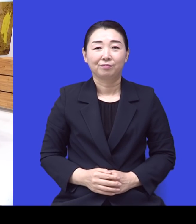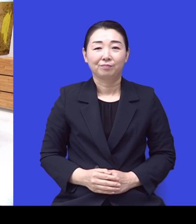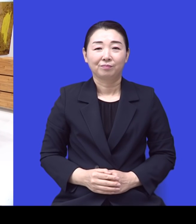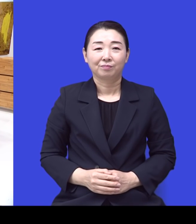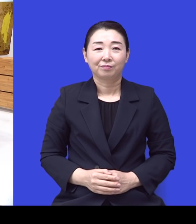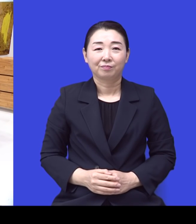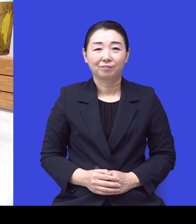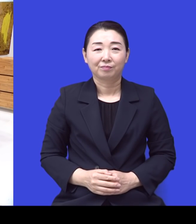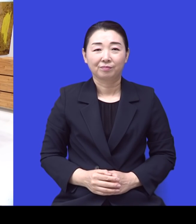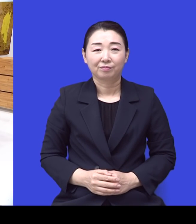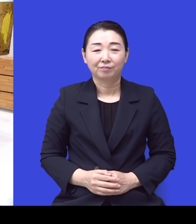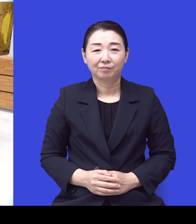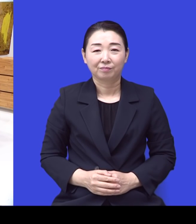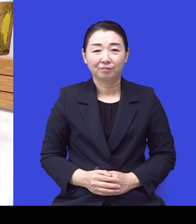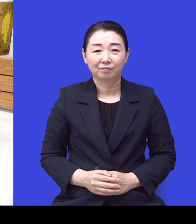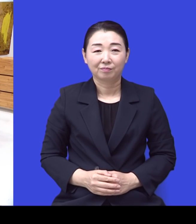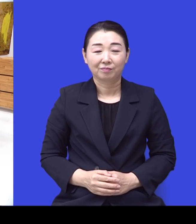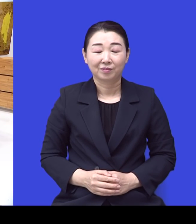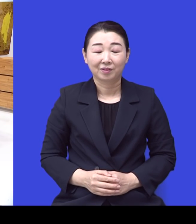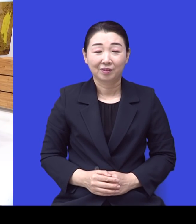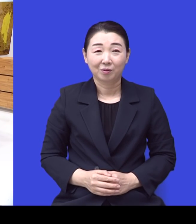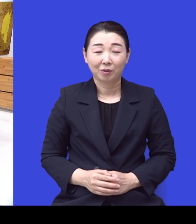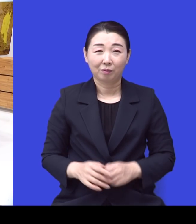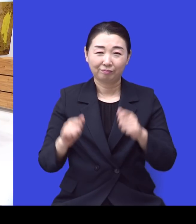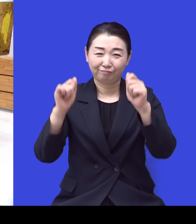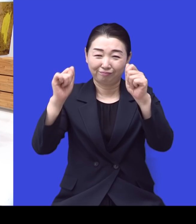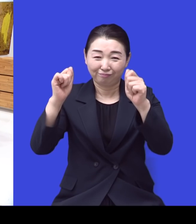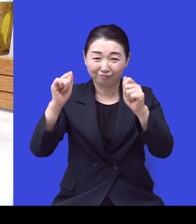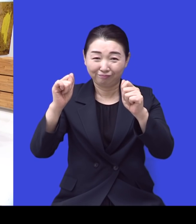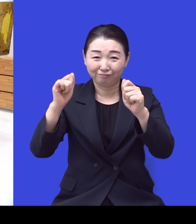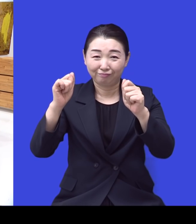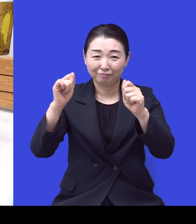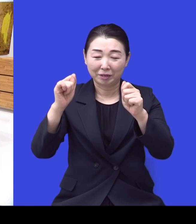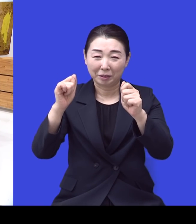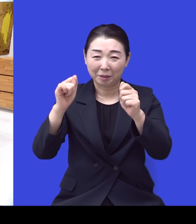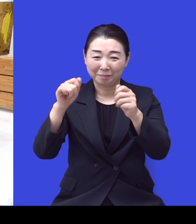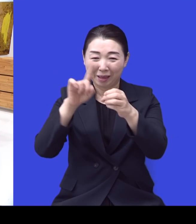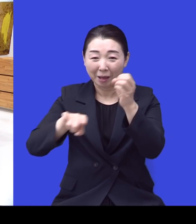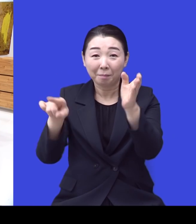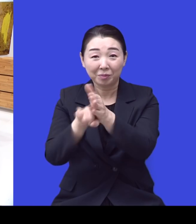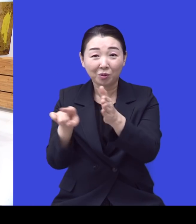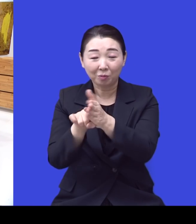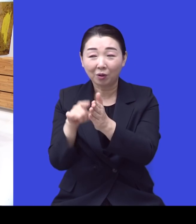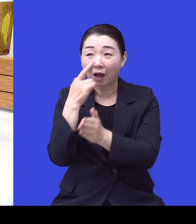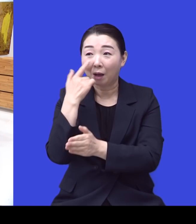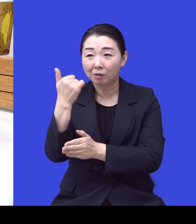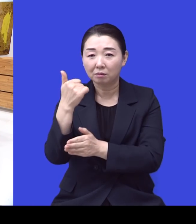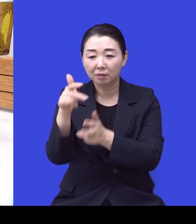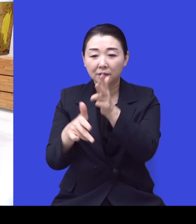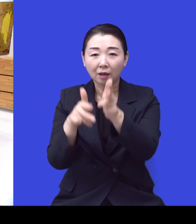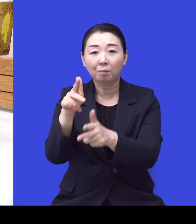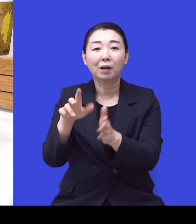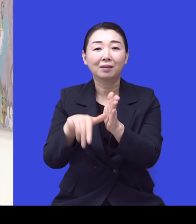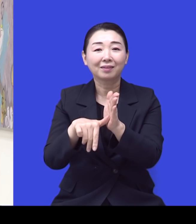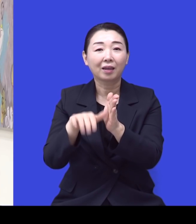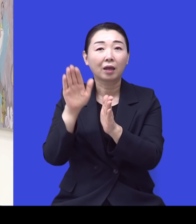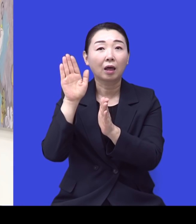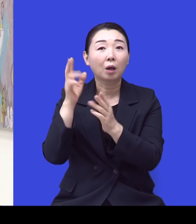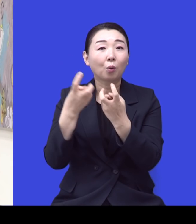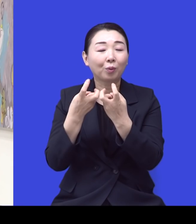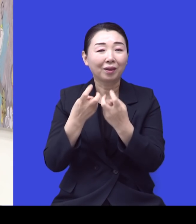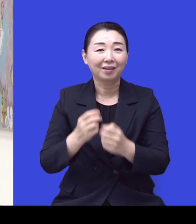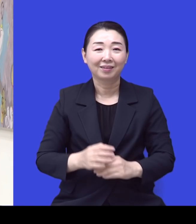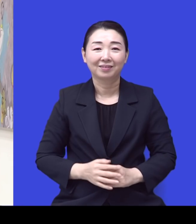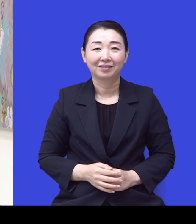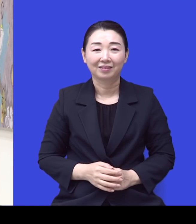그렇게 열성적인 네. 샤머니즘의 마음을 가지고 계신 아버지가 네. 사업이나 하시는 일들은 이제 어떻게 되셨을까요?